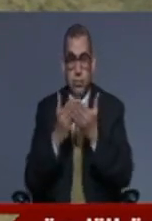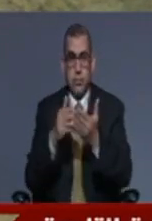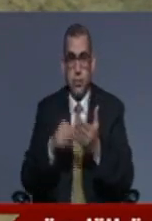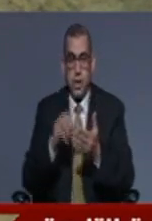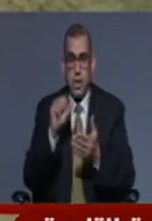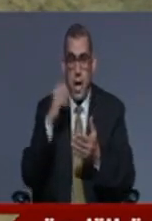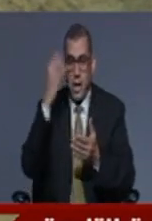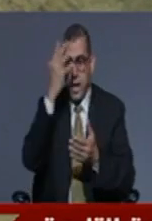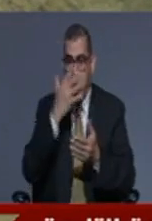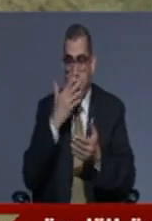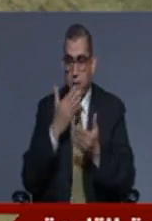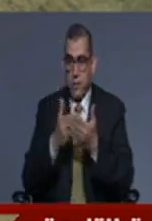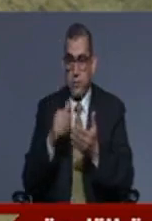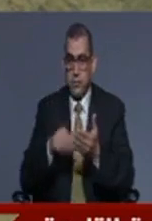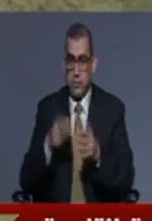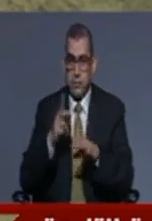الأفريقي،